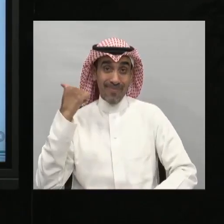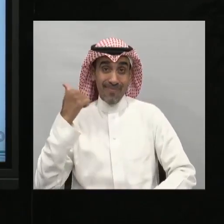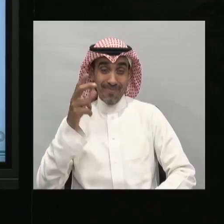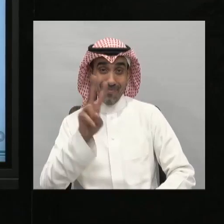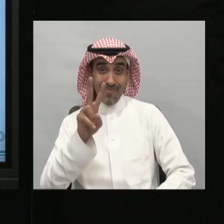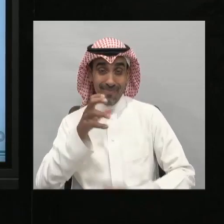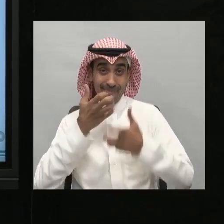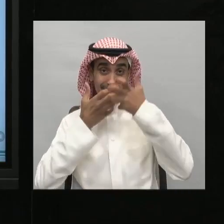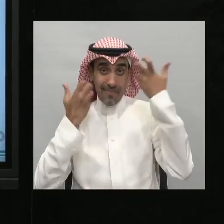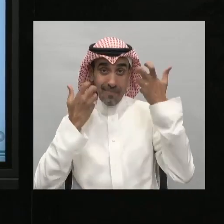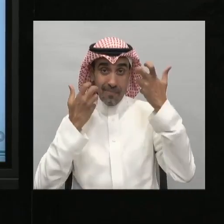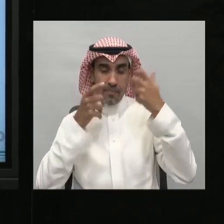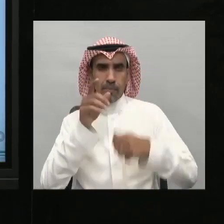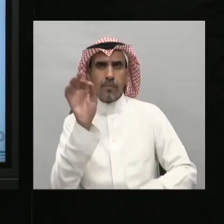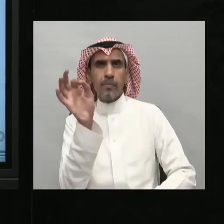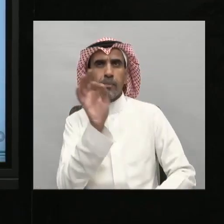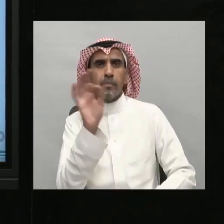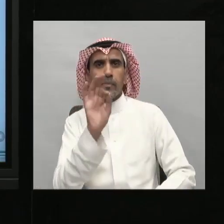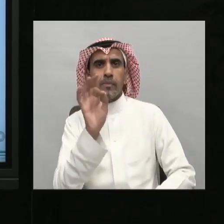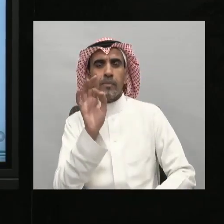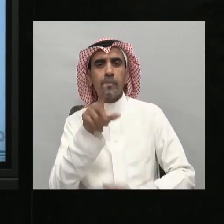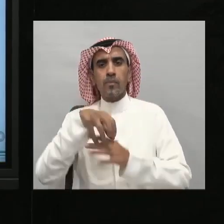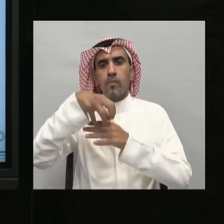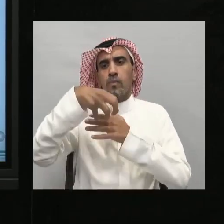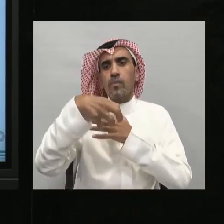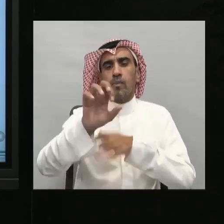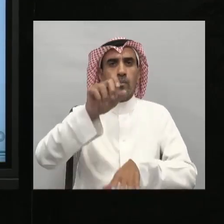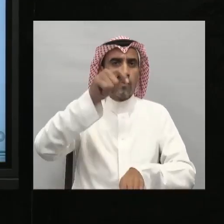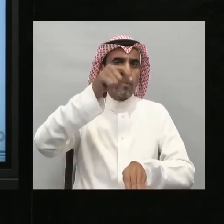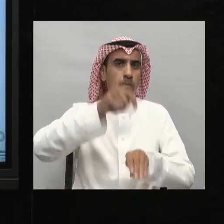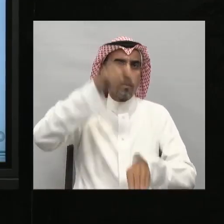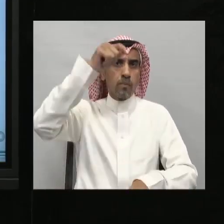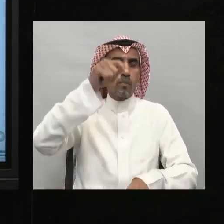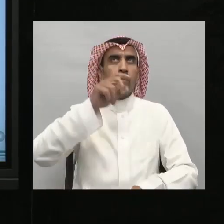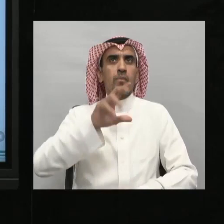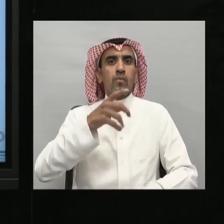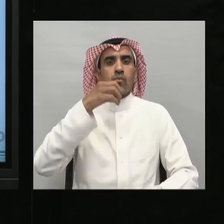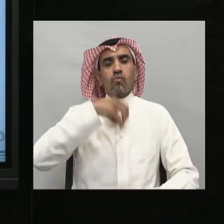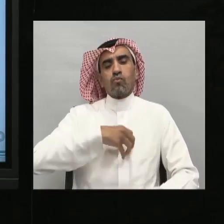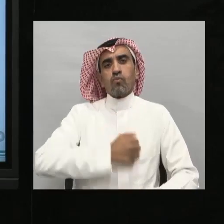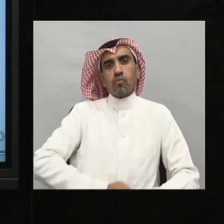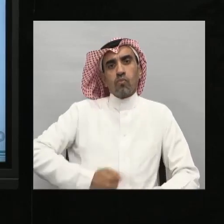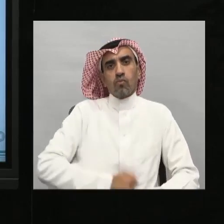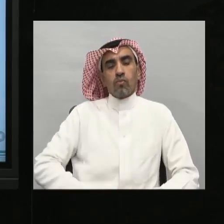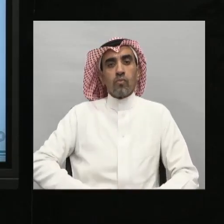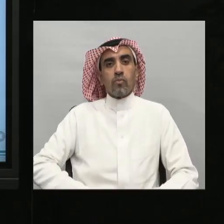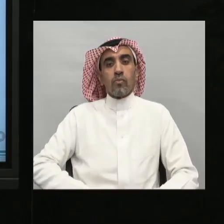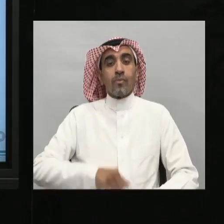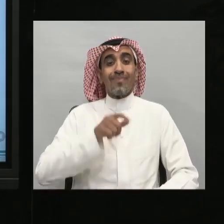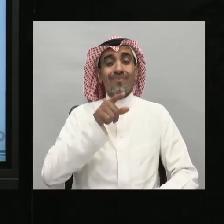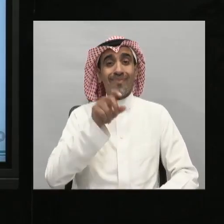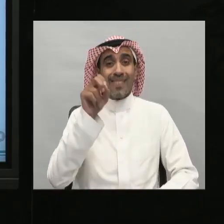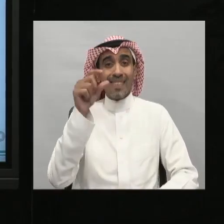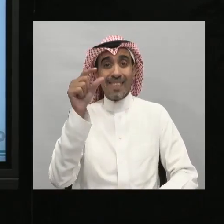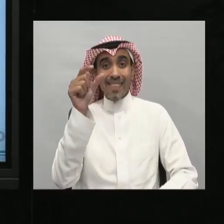فهذان الحيوانان هي أمثلة على هذه الشعبة، شعبة اللاسعات أو الجوف معويات. فقنديل